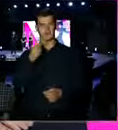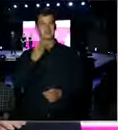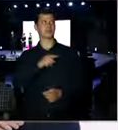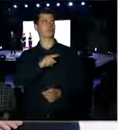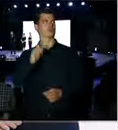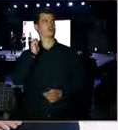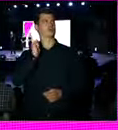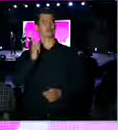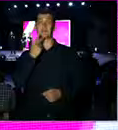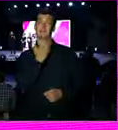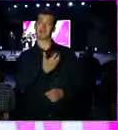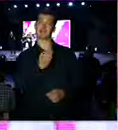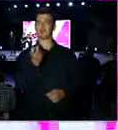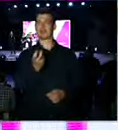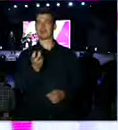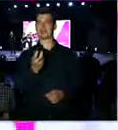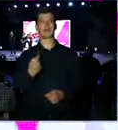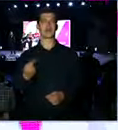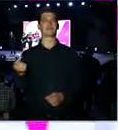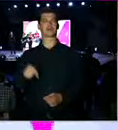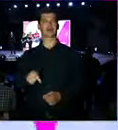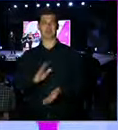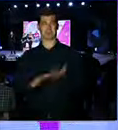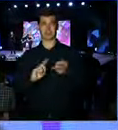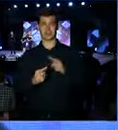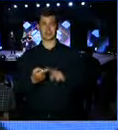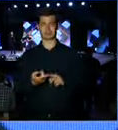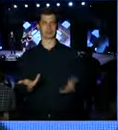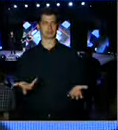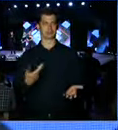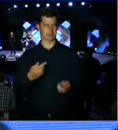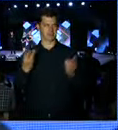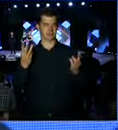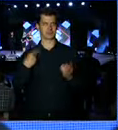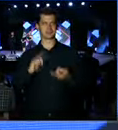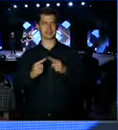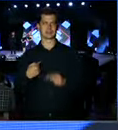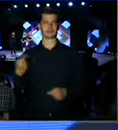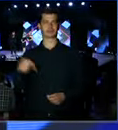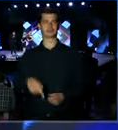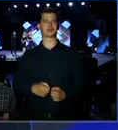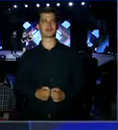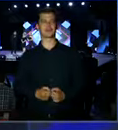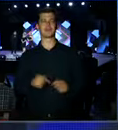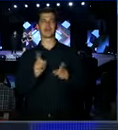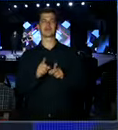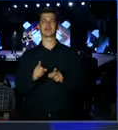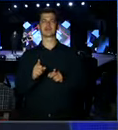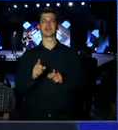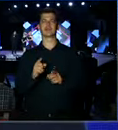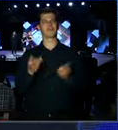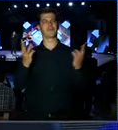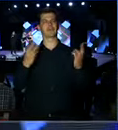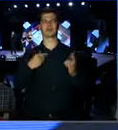zobaczyć dziewczyny. Ja nie przychodzę na rzeczy, które są bez sensu, więc potwierdzam, że to ma wielki sens. Myślę, że też nauczyłem się